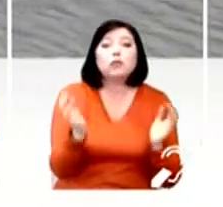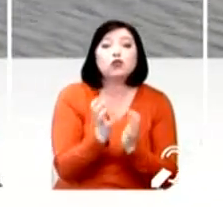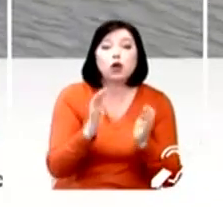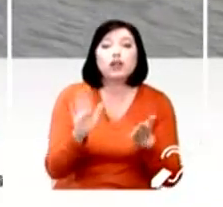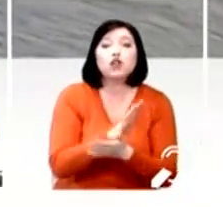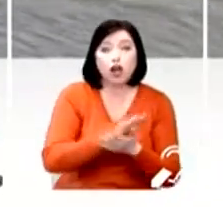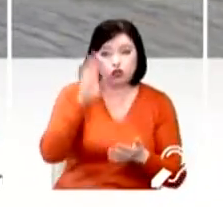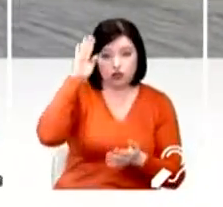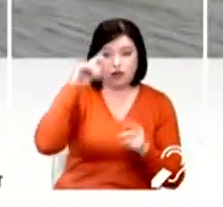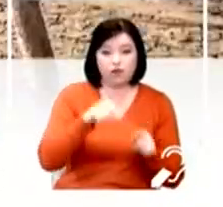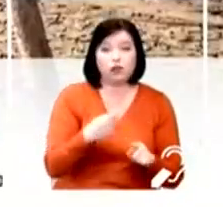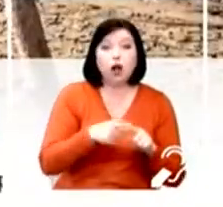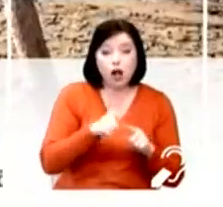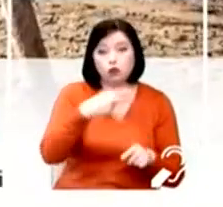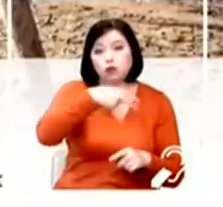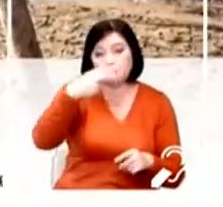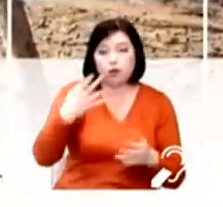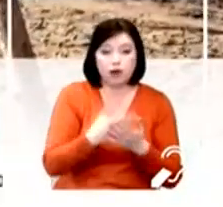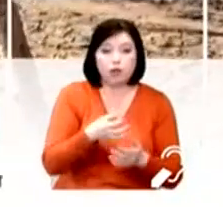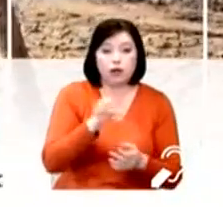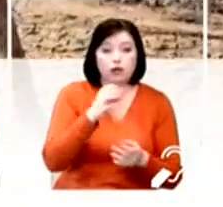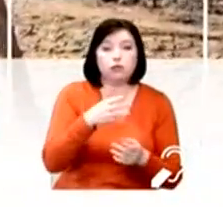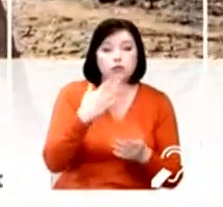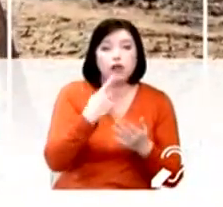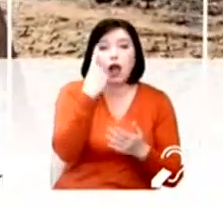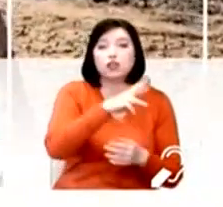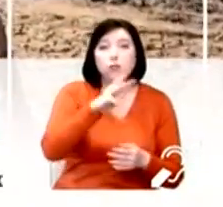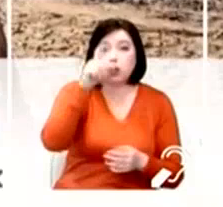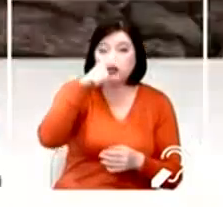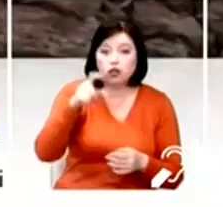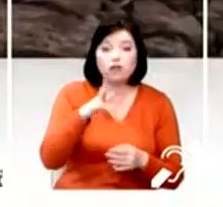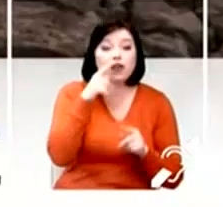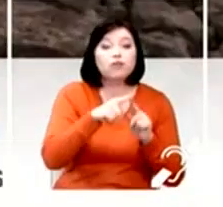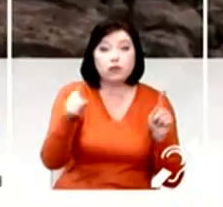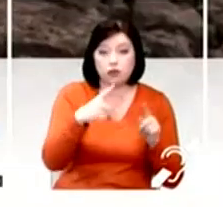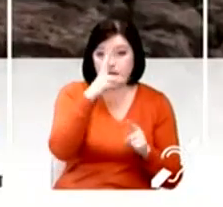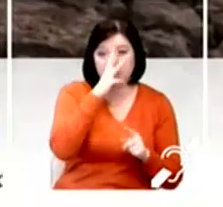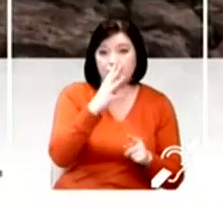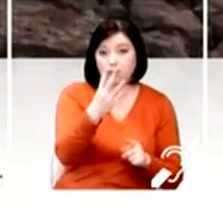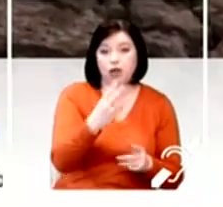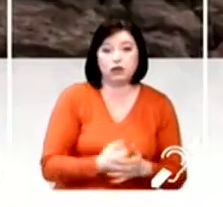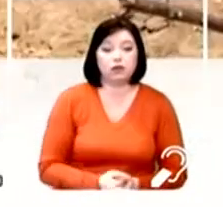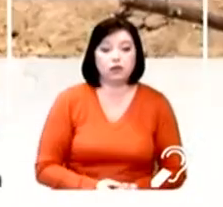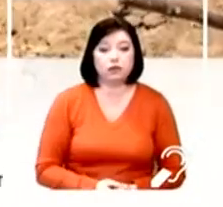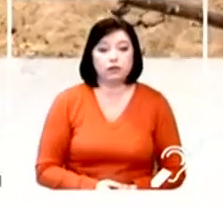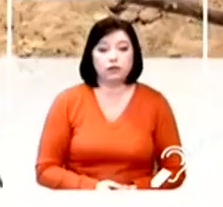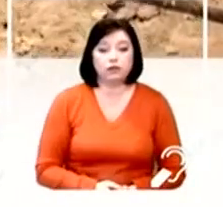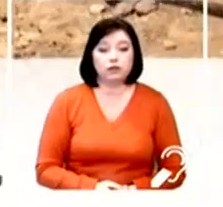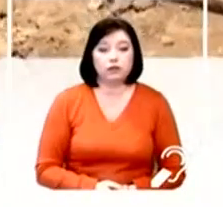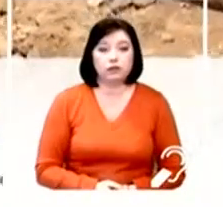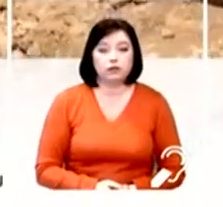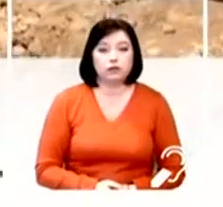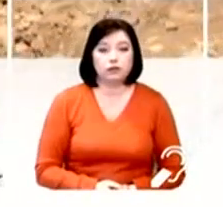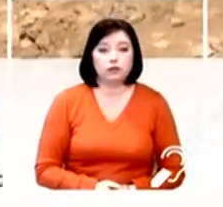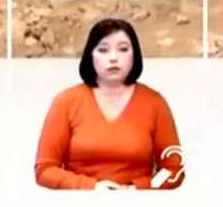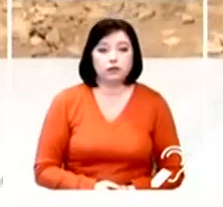calitatea apei rămase, care echivalează cu consumul pentru 1 milion de persoane timp de 3 luni. Este necesar, este necesar. Cuanta